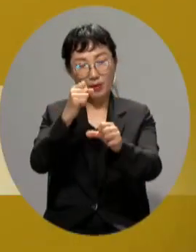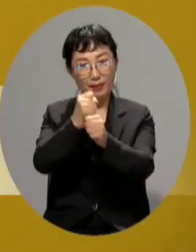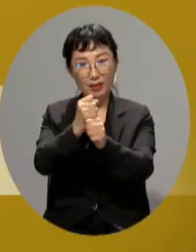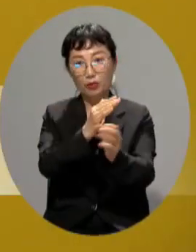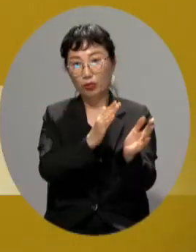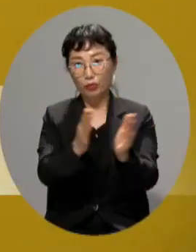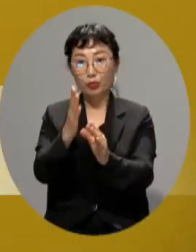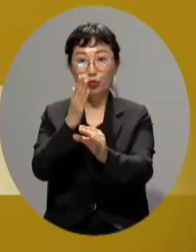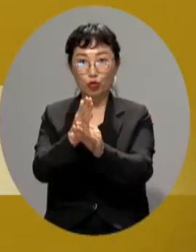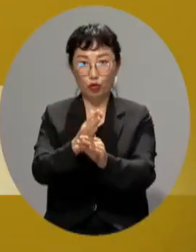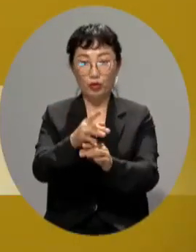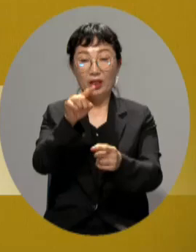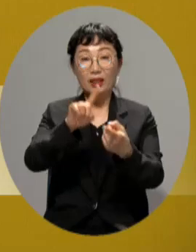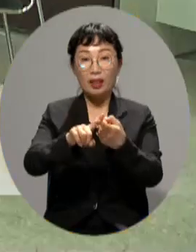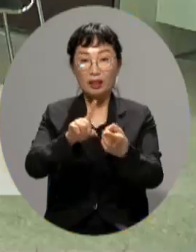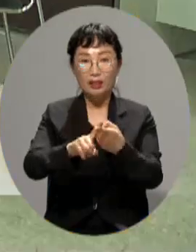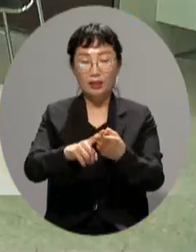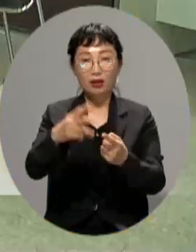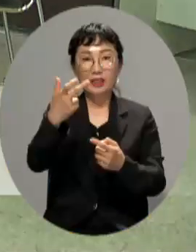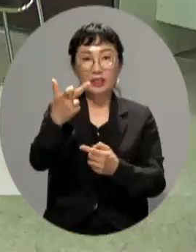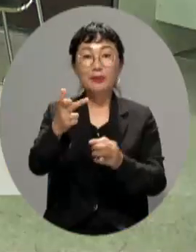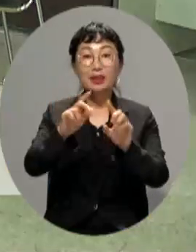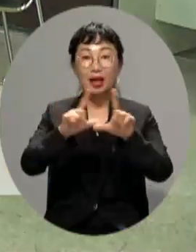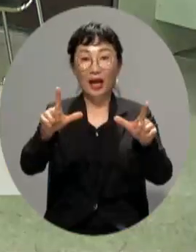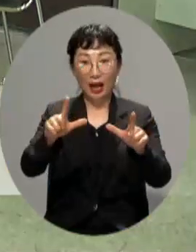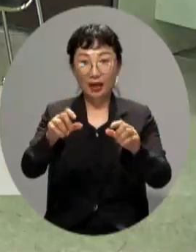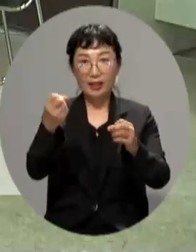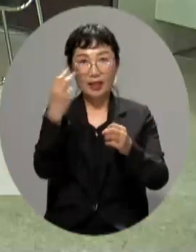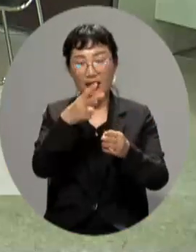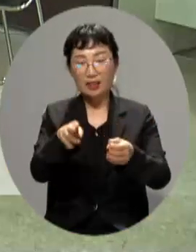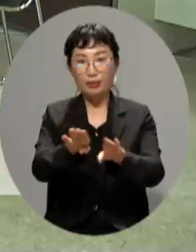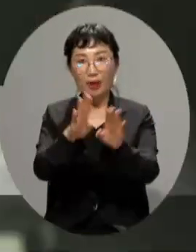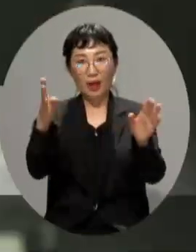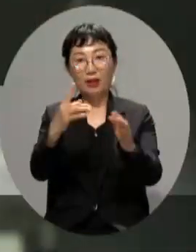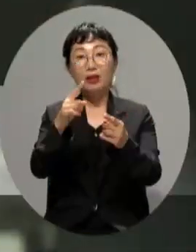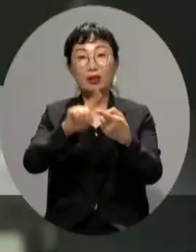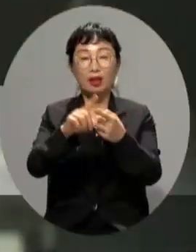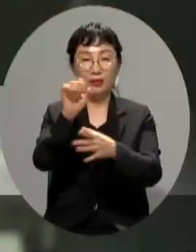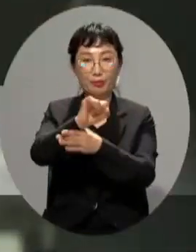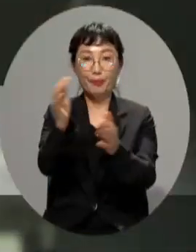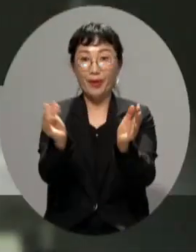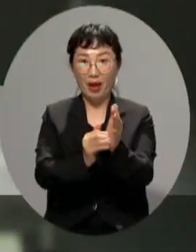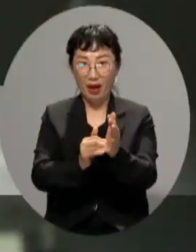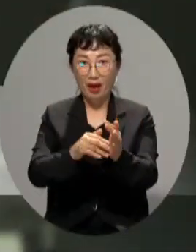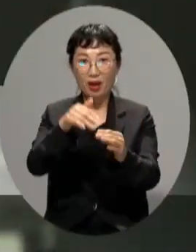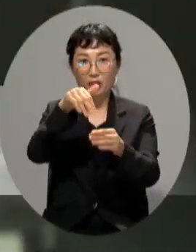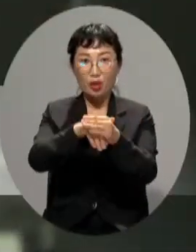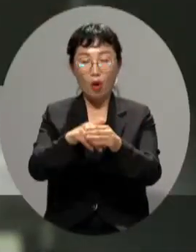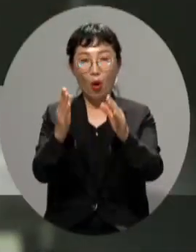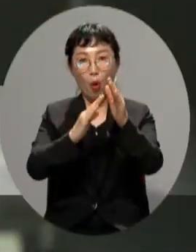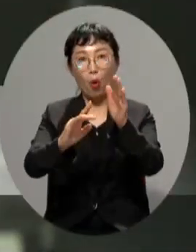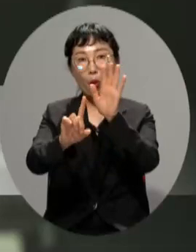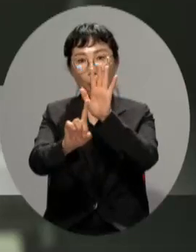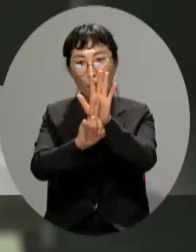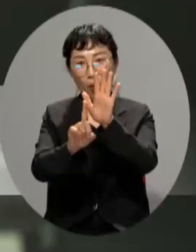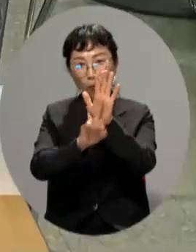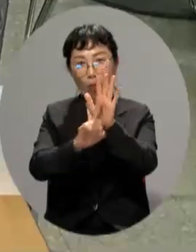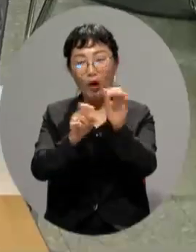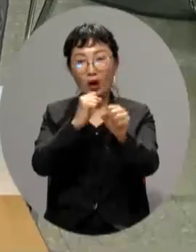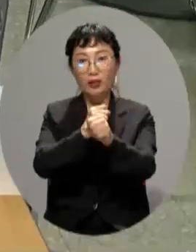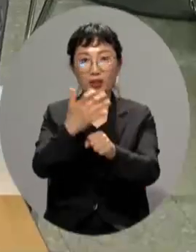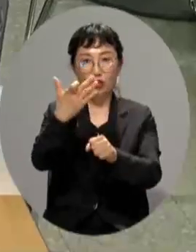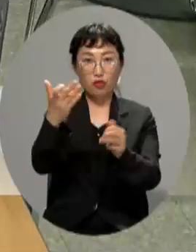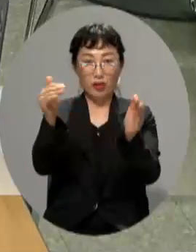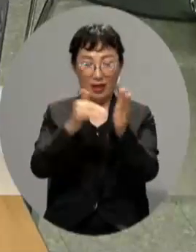정의당 전북도당은 지난 17일 재창단 결의안이 승인됨에 따라 오늘 선거 공고를 시작으로 다음달 19일까지